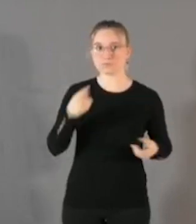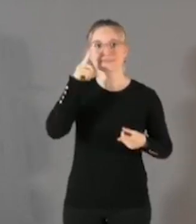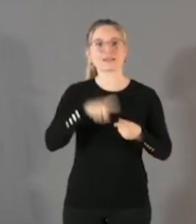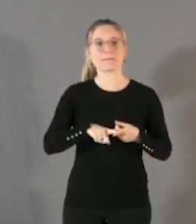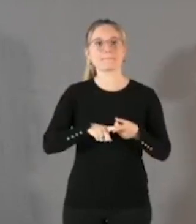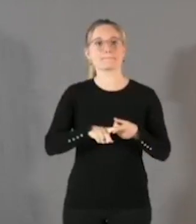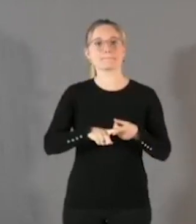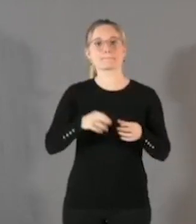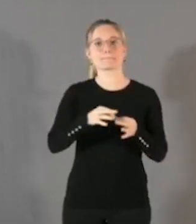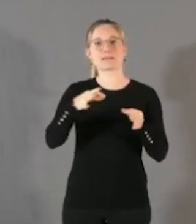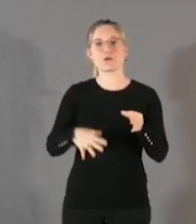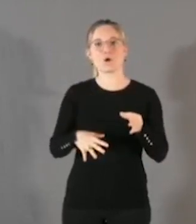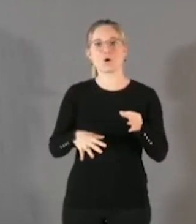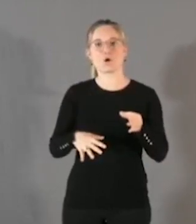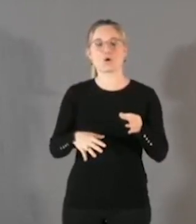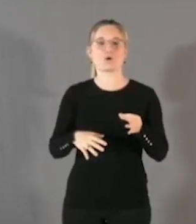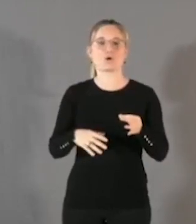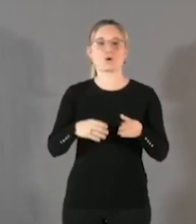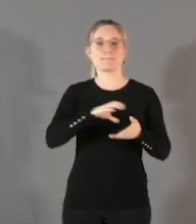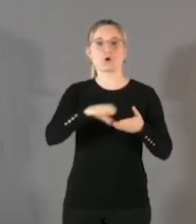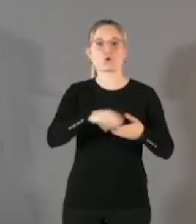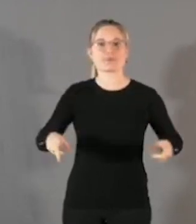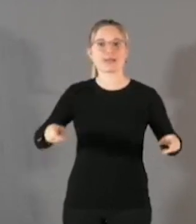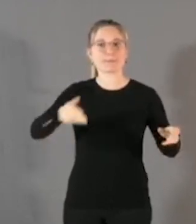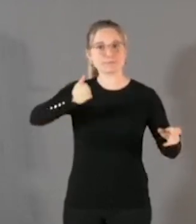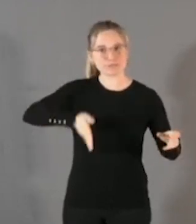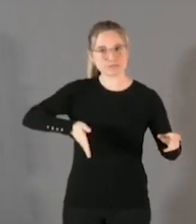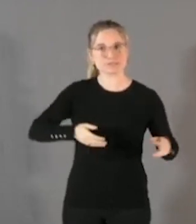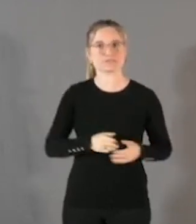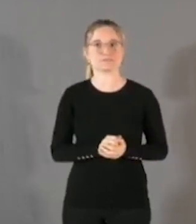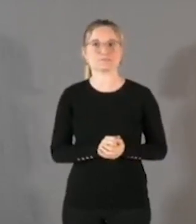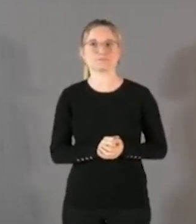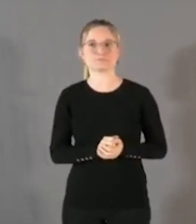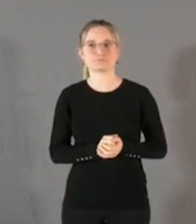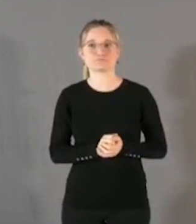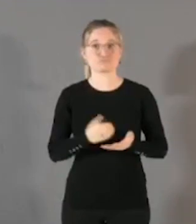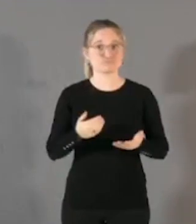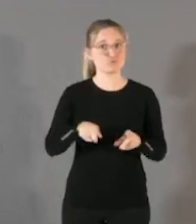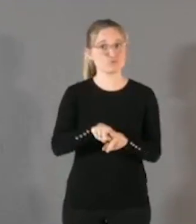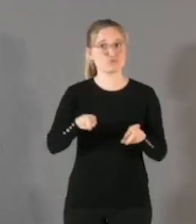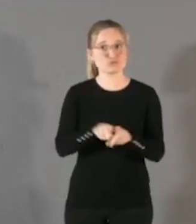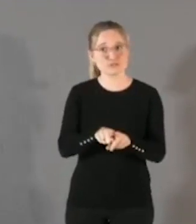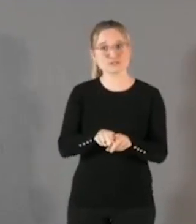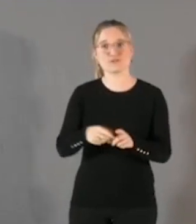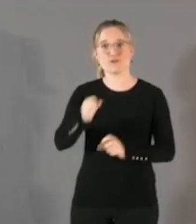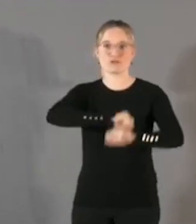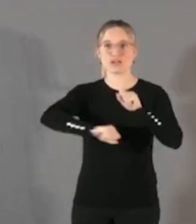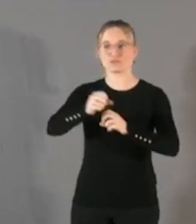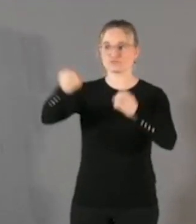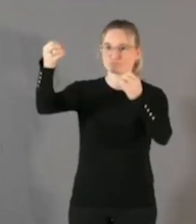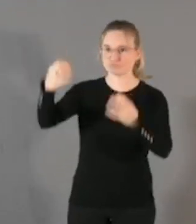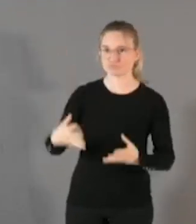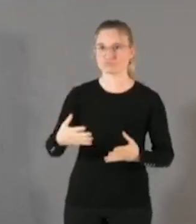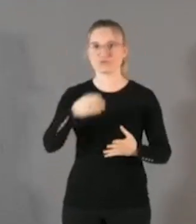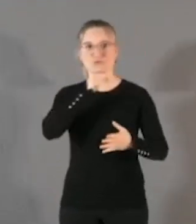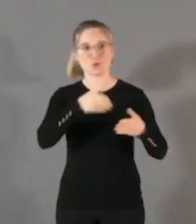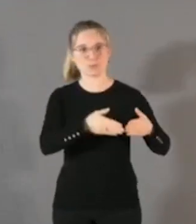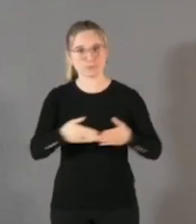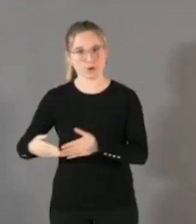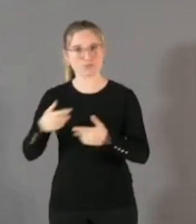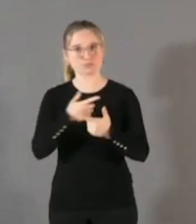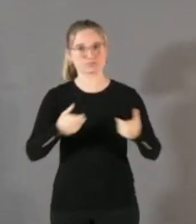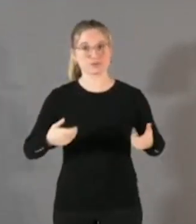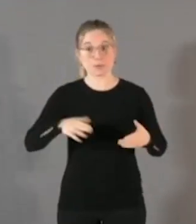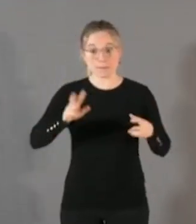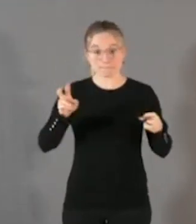notamment sur le Vieux-Port et ailleurs, et ça ne coûte rien. Rien. On peut donc se demander légitimement